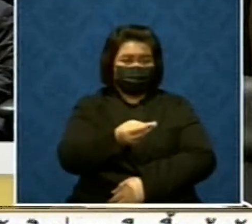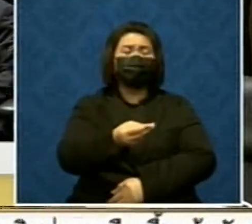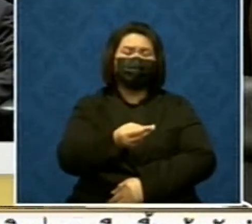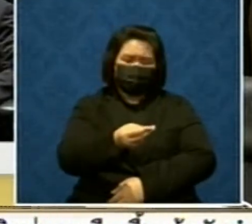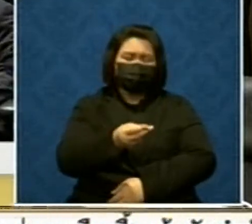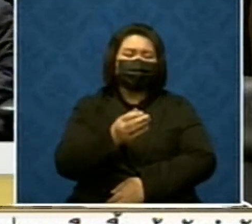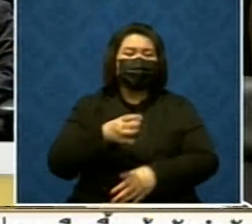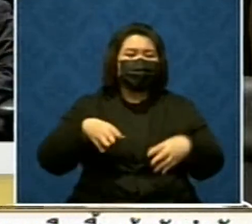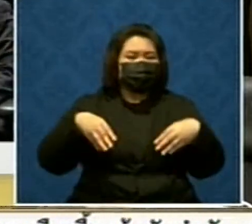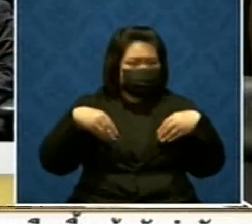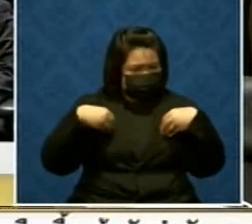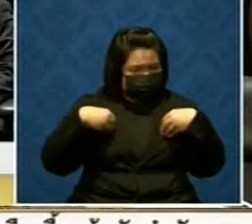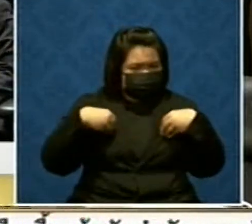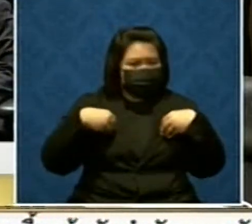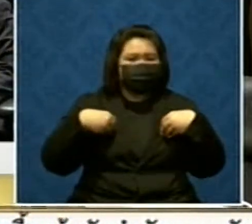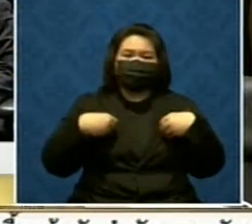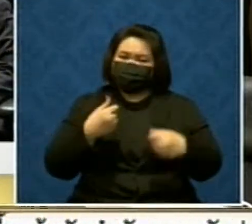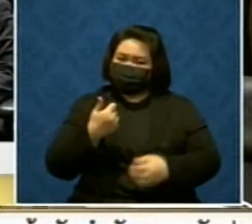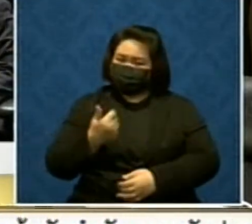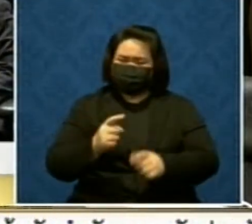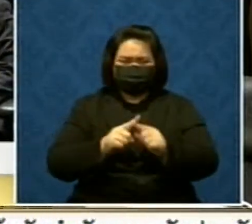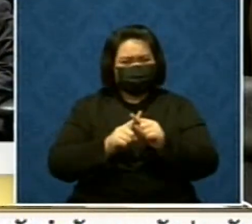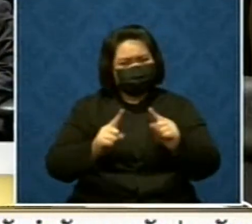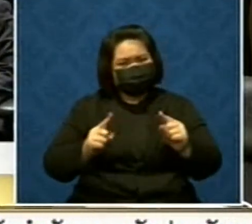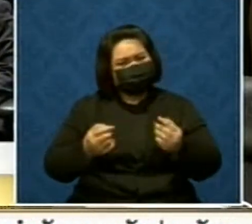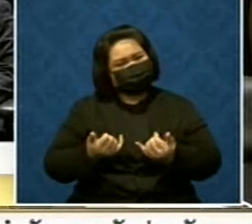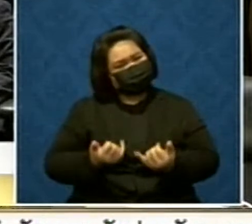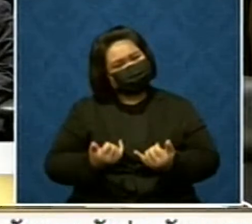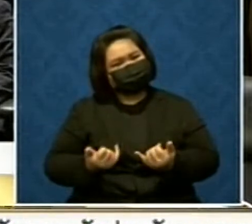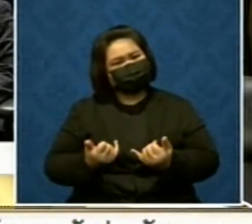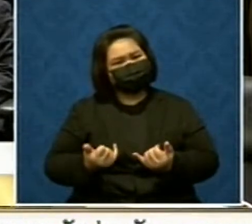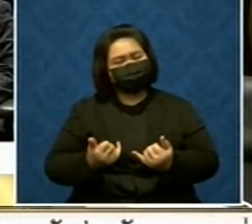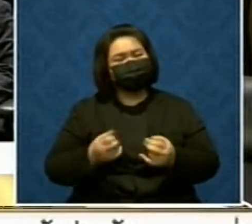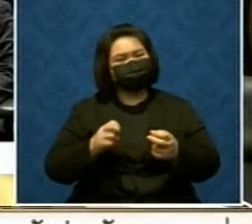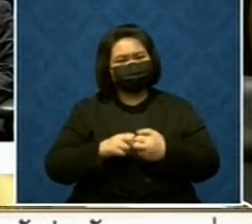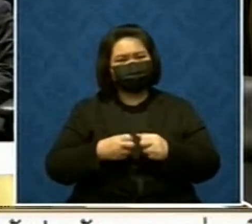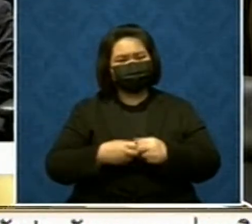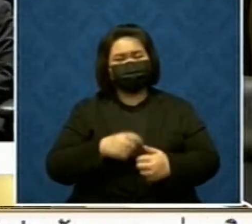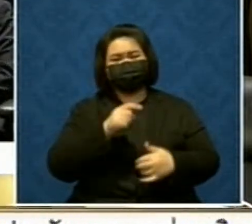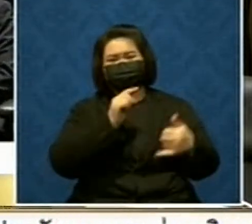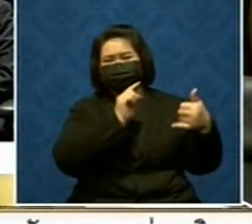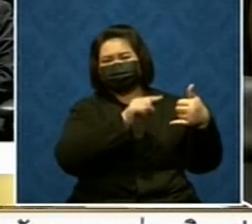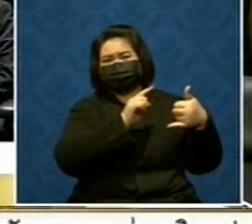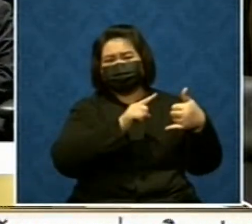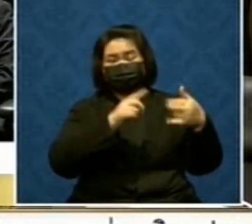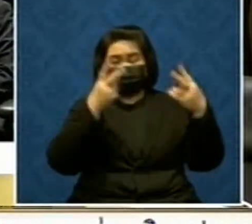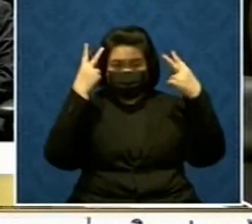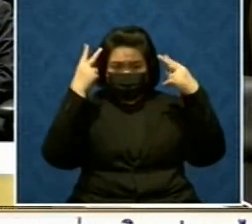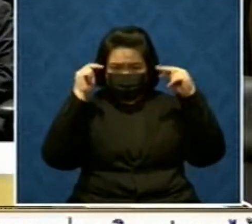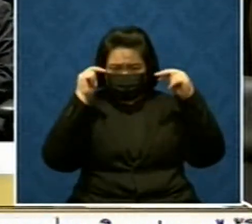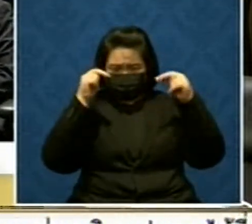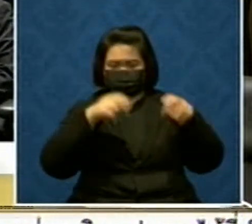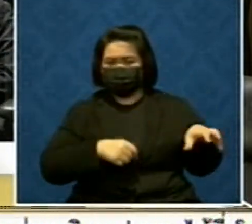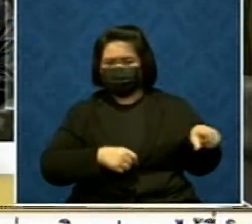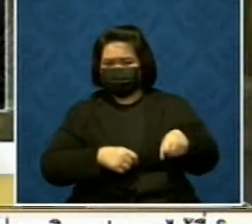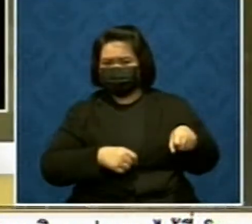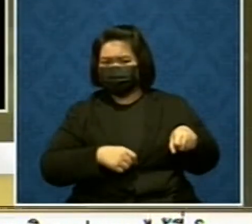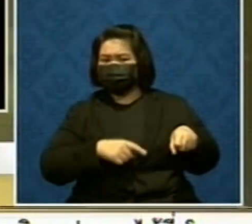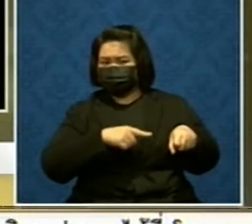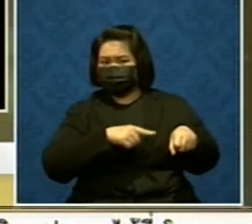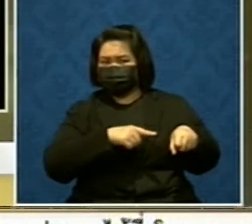ก็ยังพอรับได้แต่เรื่องนี้นะครับพลเอกประยุทธ์จัดการให้คนคนหนึ่ง